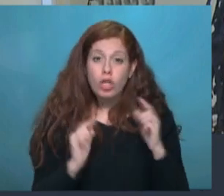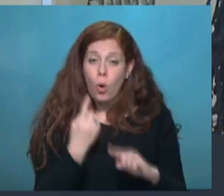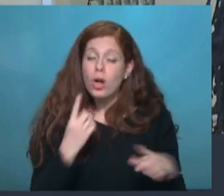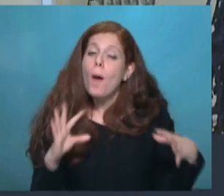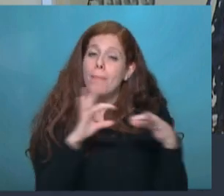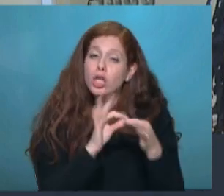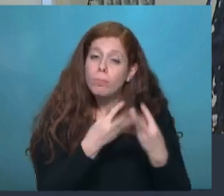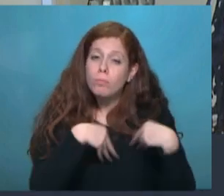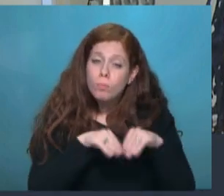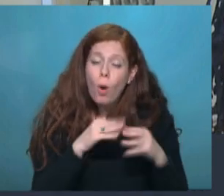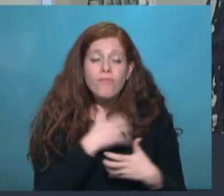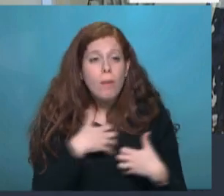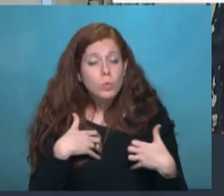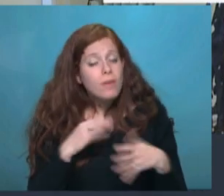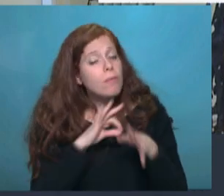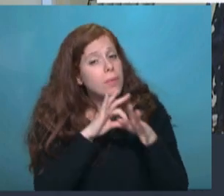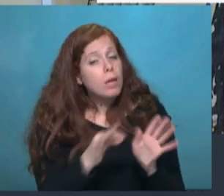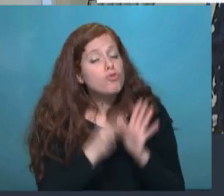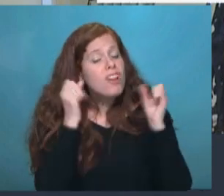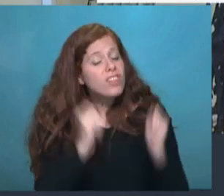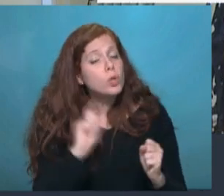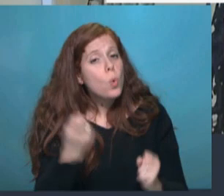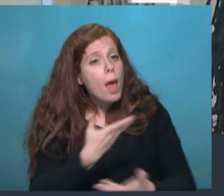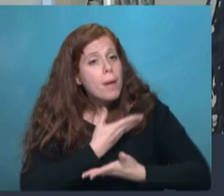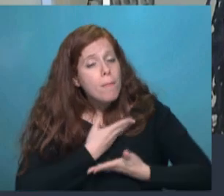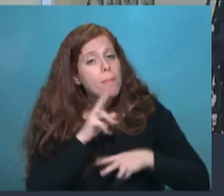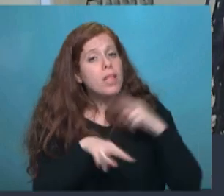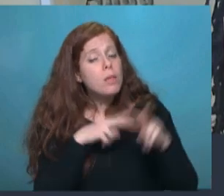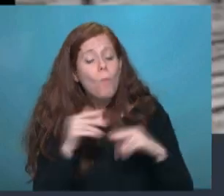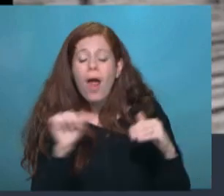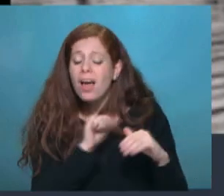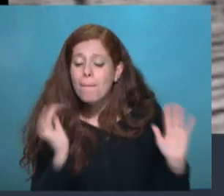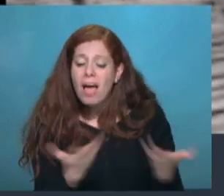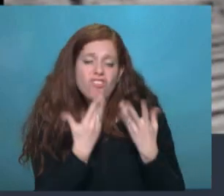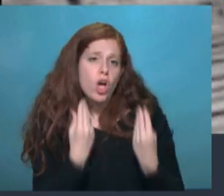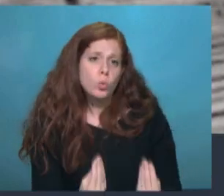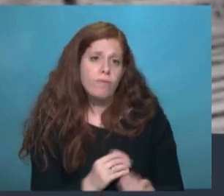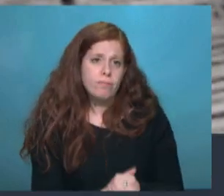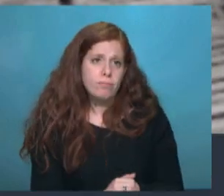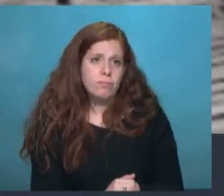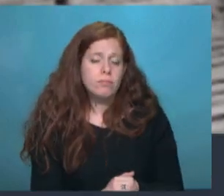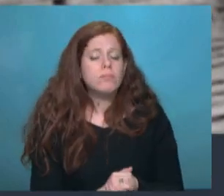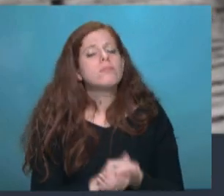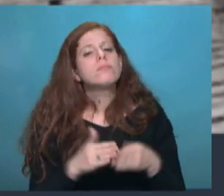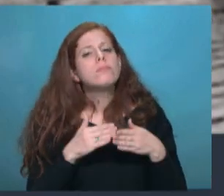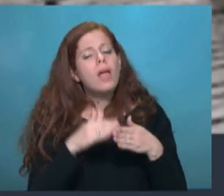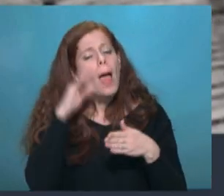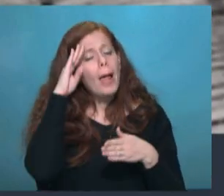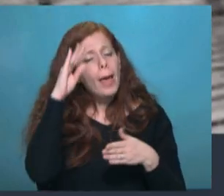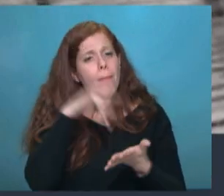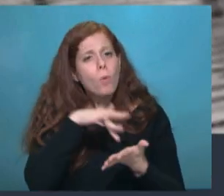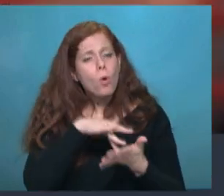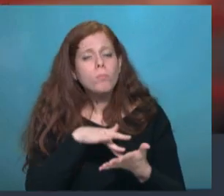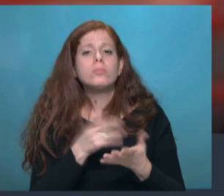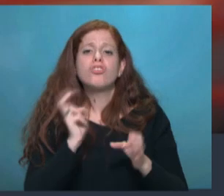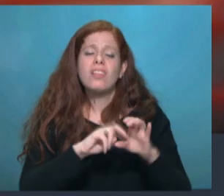הפצועים והמדריך, על מנת לוודא שכולם מקבלים את הטיפול העולם והמהיר והטוב ביותר. חיל הים המקומי השתתף בחילוץ המטיילים